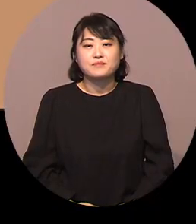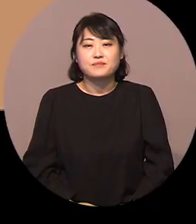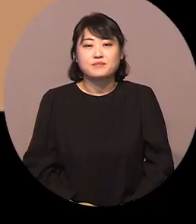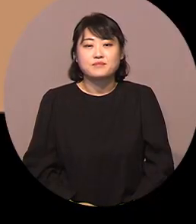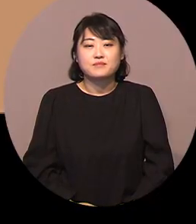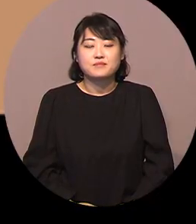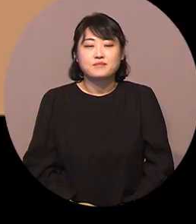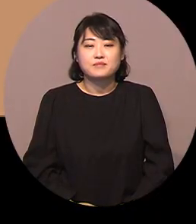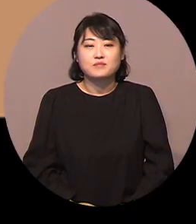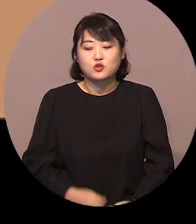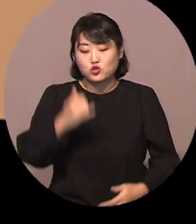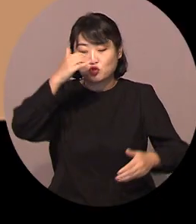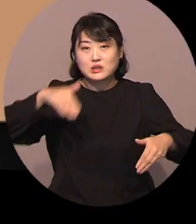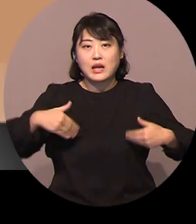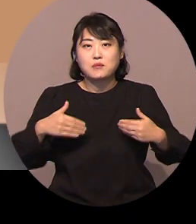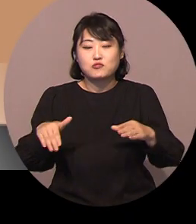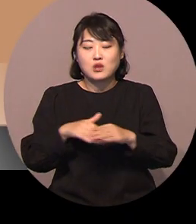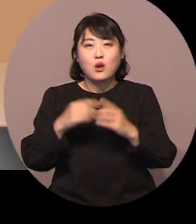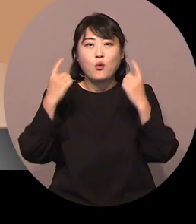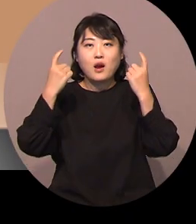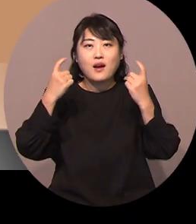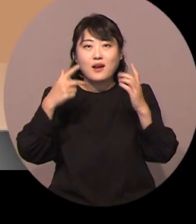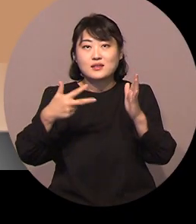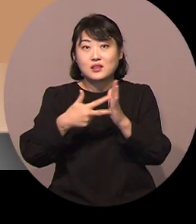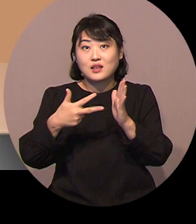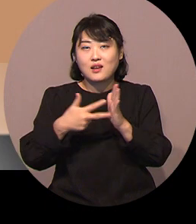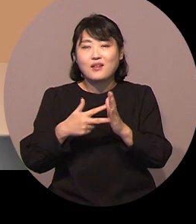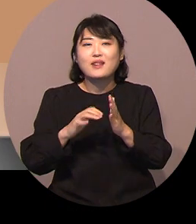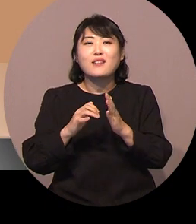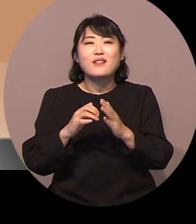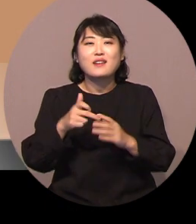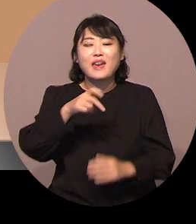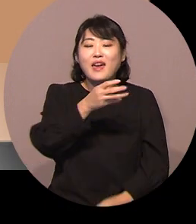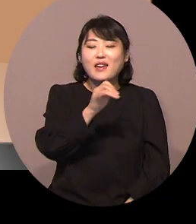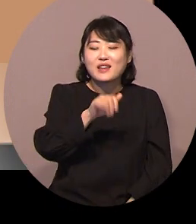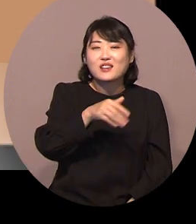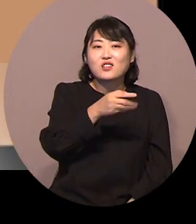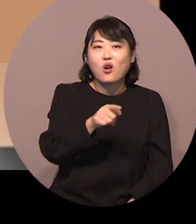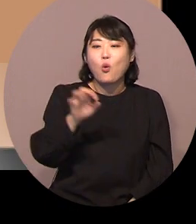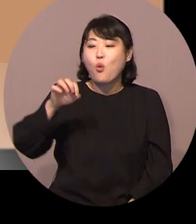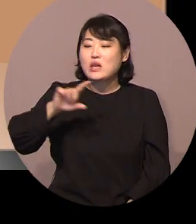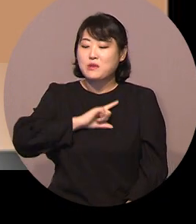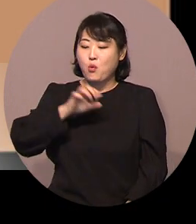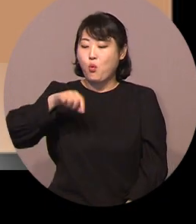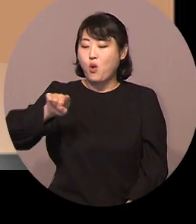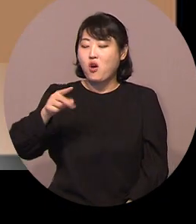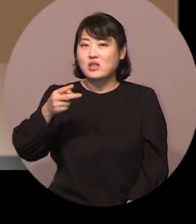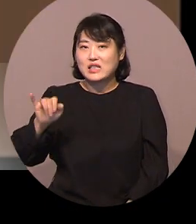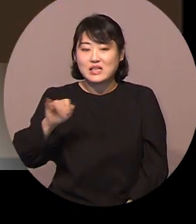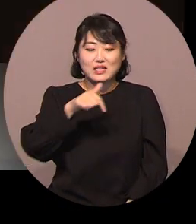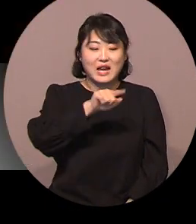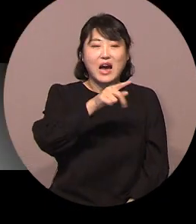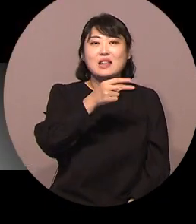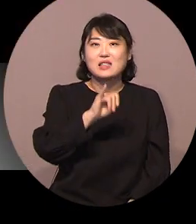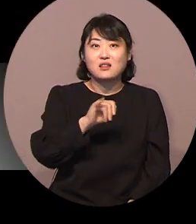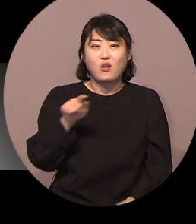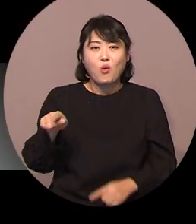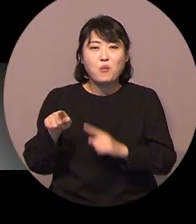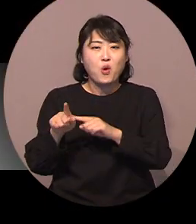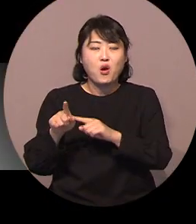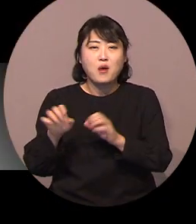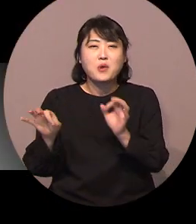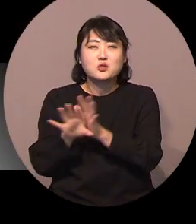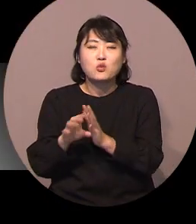주재했습니다 충남 문화 관광재단이 만든 관광 캐릭터 워디 가디 워디 n 멸종 위기